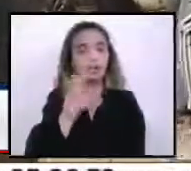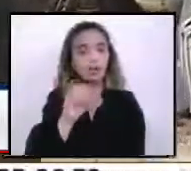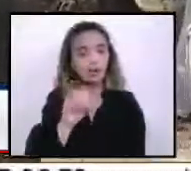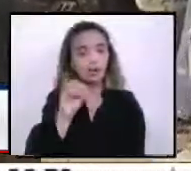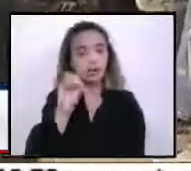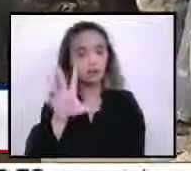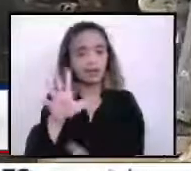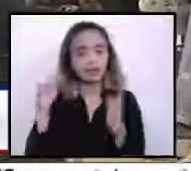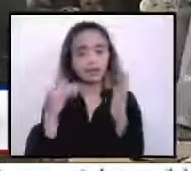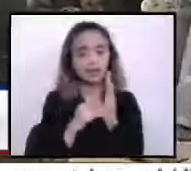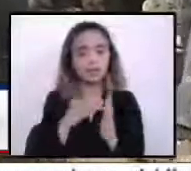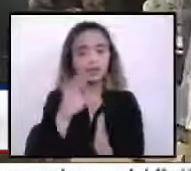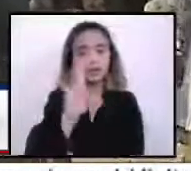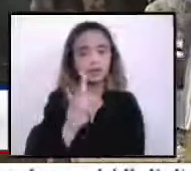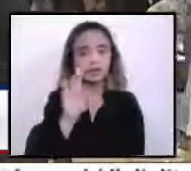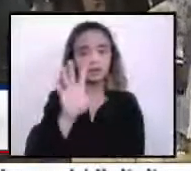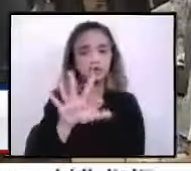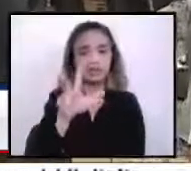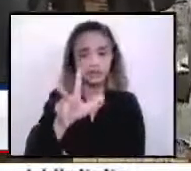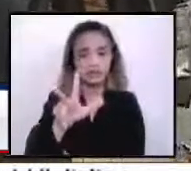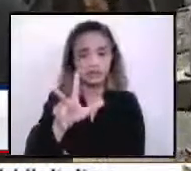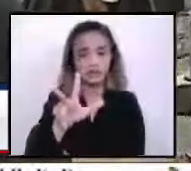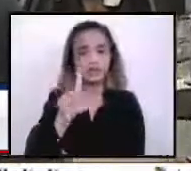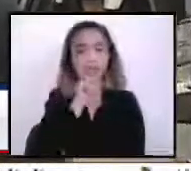105,753 clustered precincts mula sa kabuuang